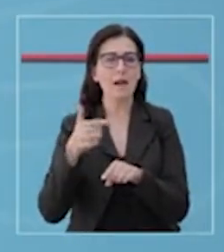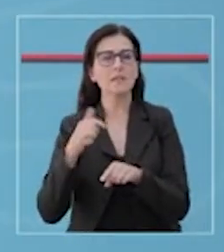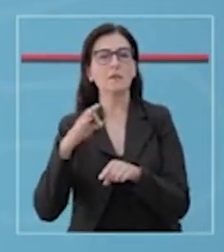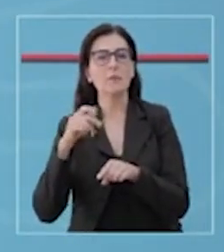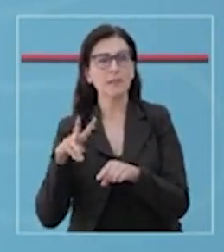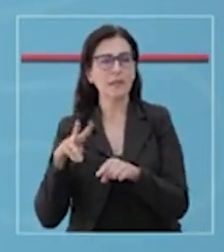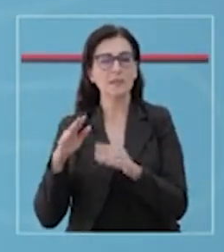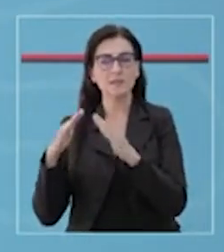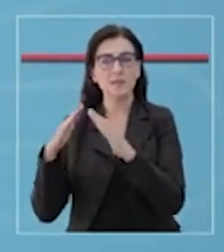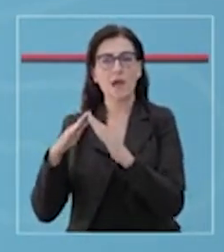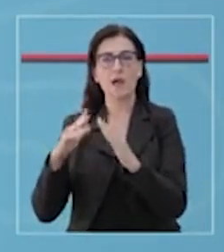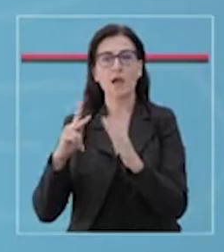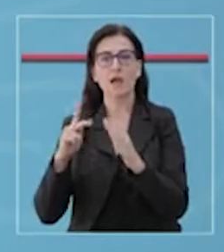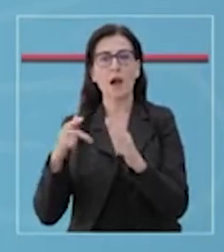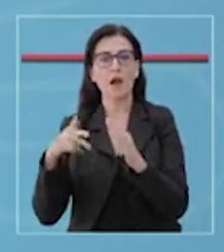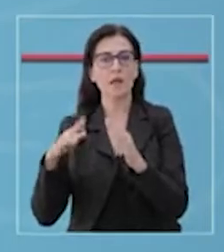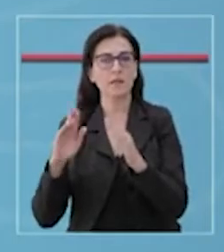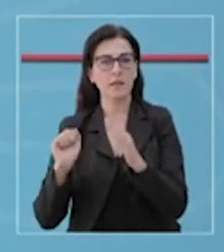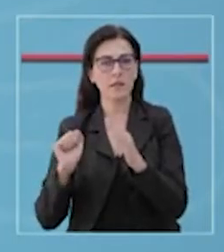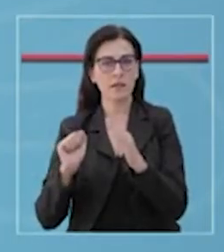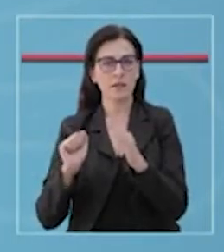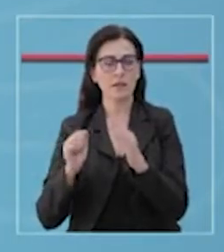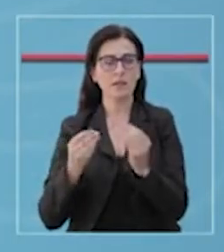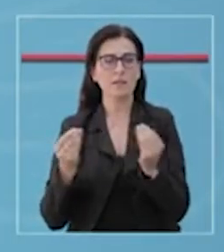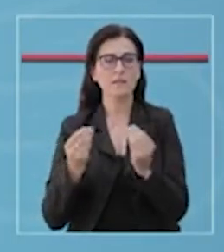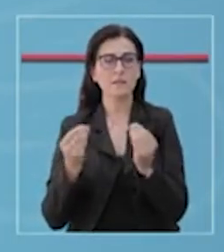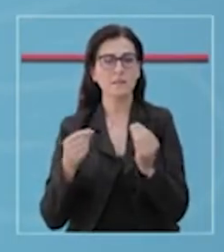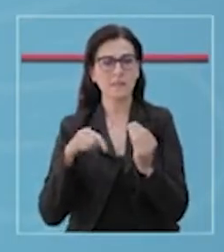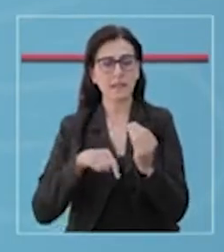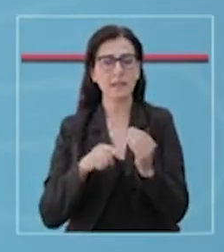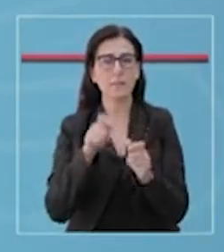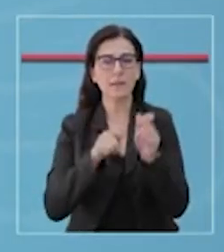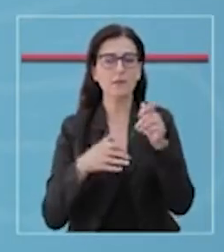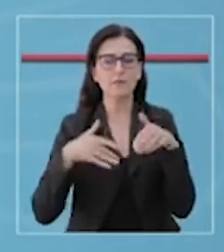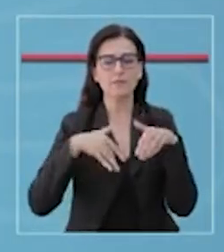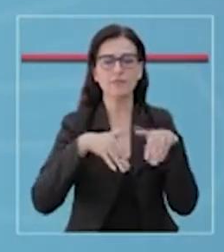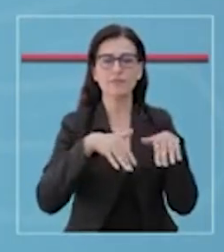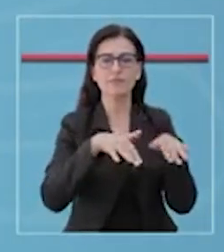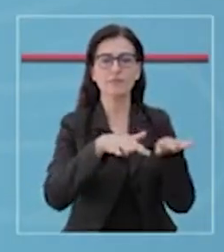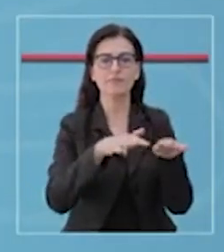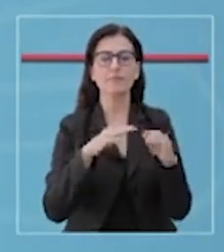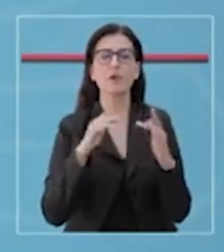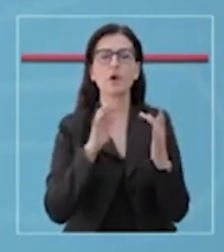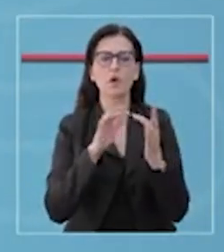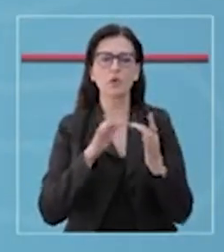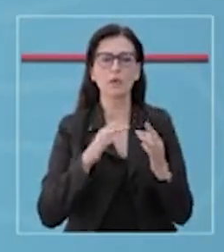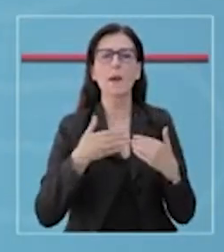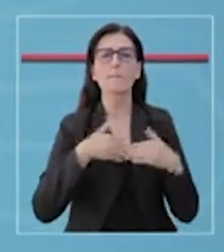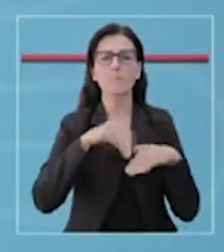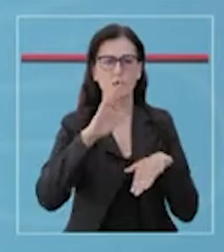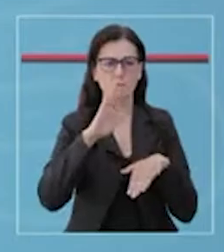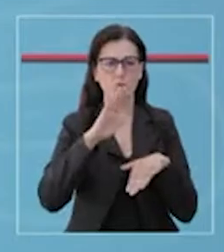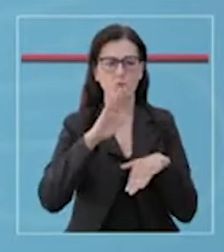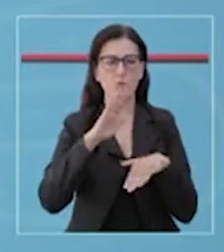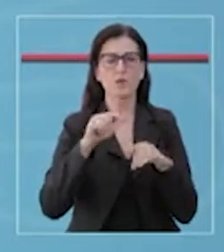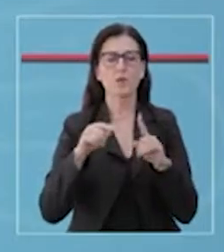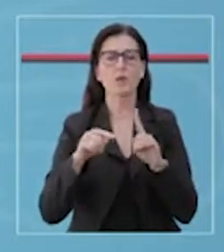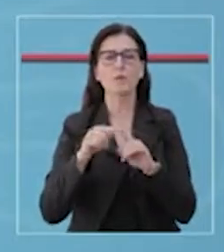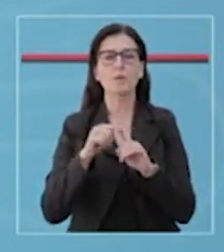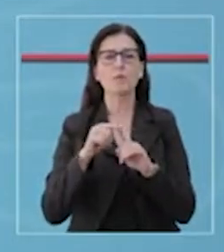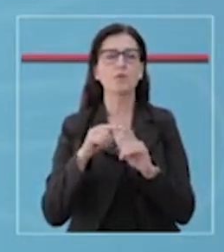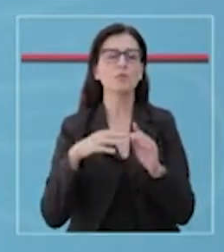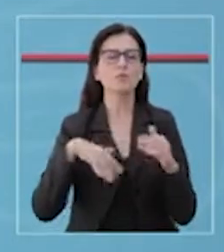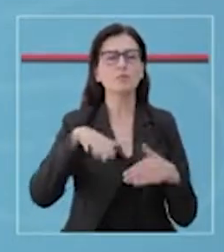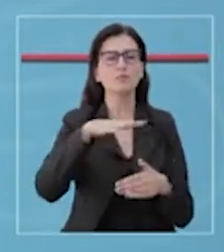masave të karantinës. Për vetë faktin se kemi më kohë të gjatë ekspozimi, kemi një numër më të lartë kontakteve gjatë